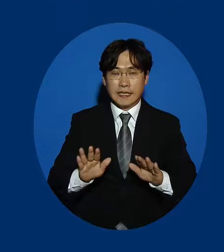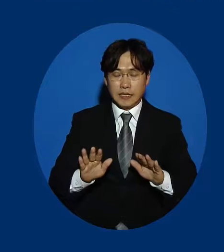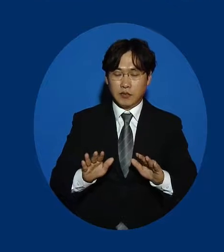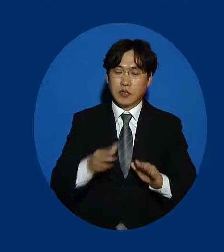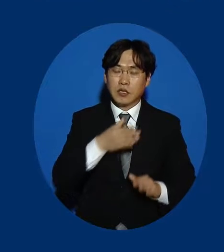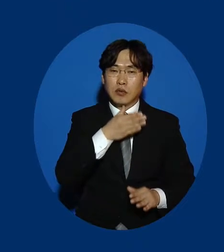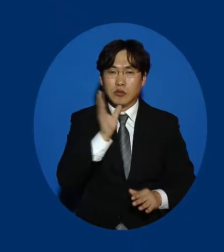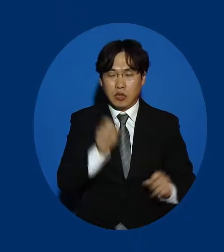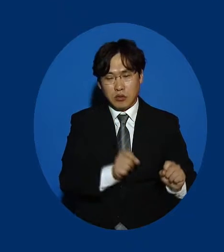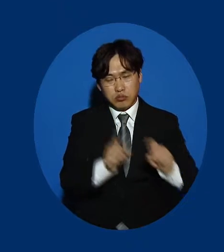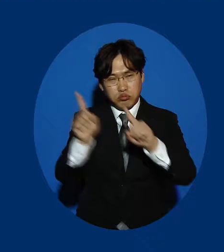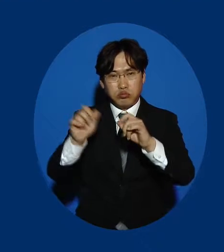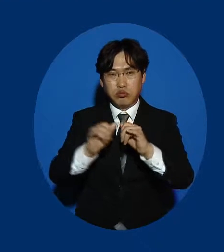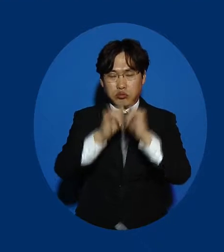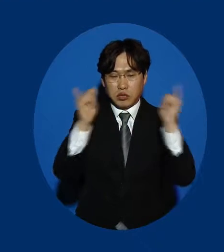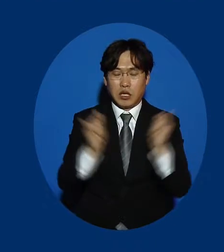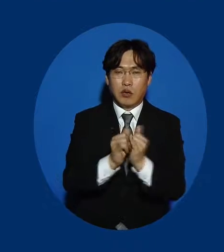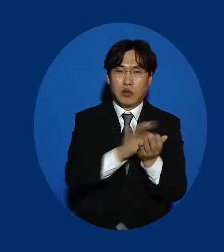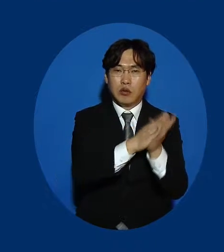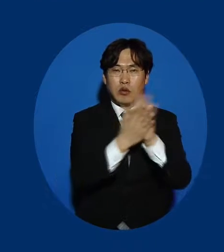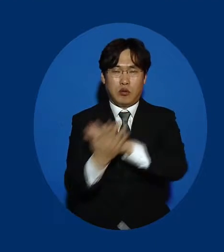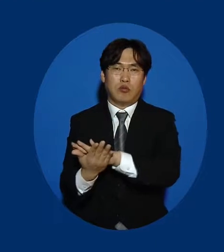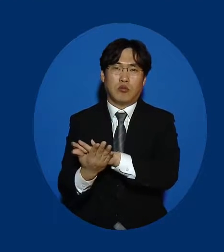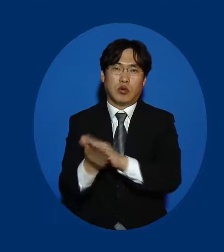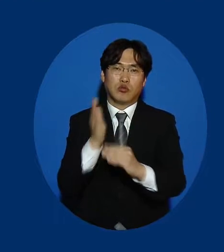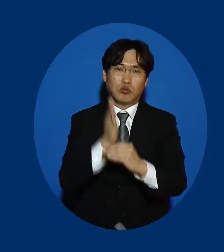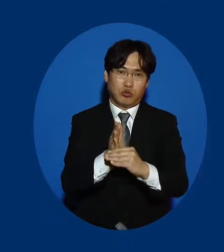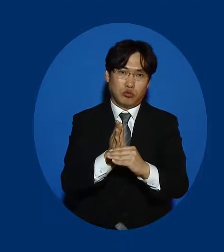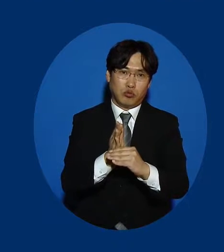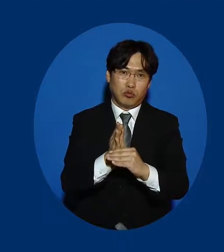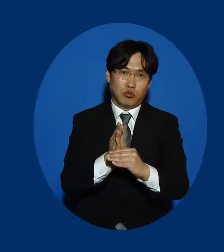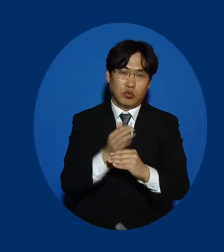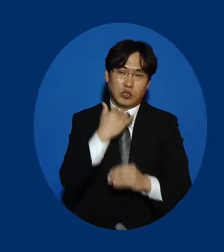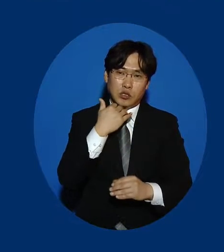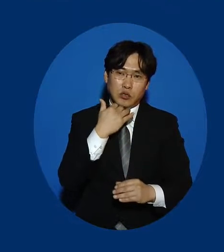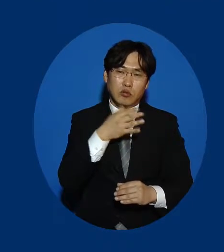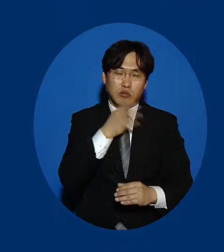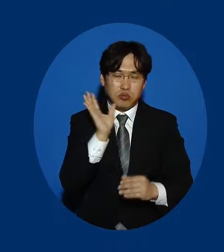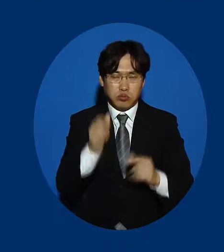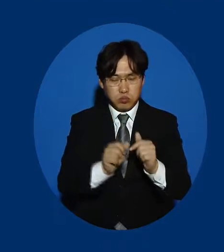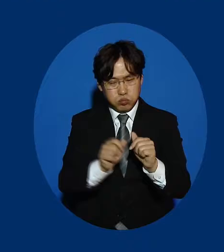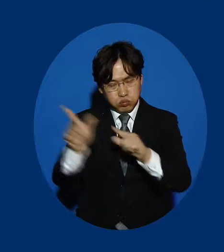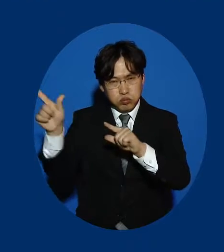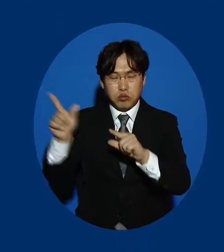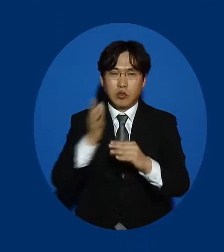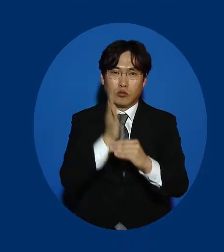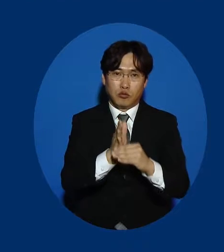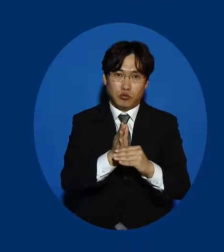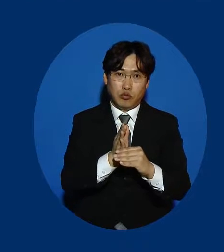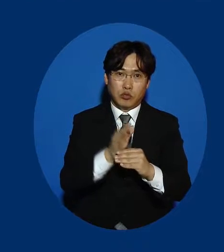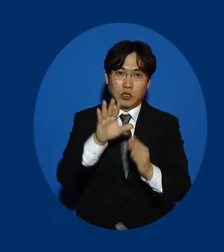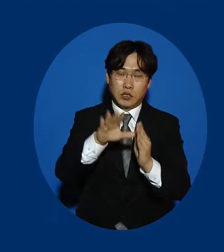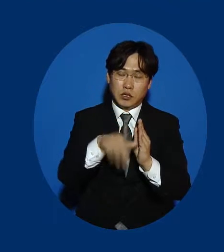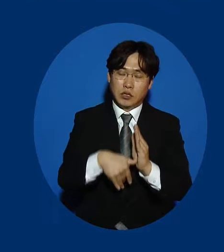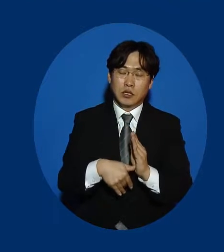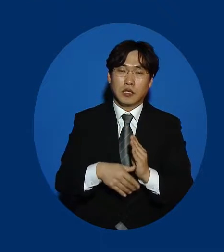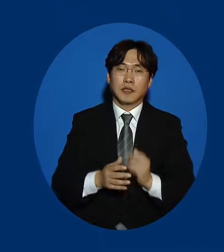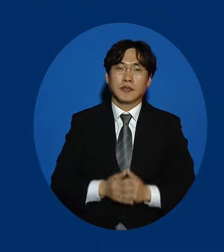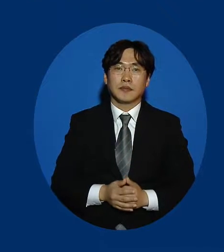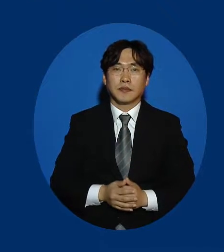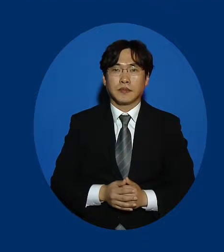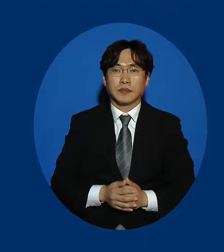있습니다. 난청 문제는 고령화와 맞물려 있는데, 고령화율은 굉장히 높아지고 있잖아요. 고령이 높아지고 있는데